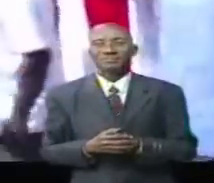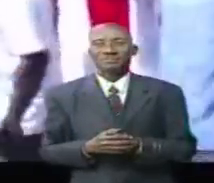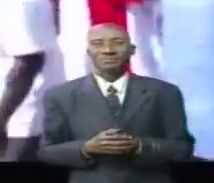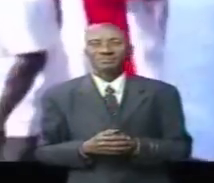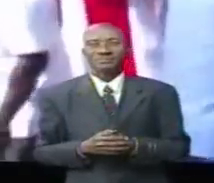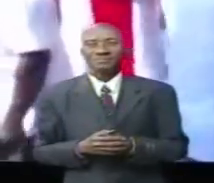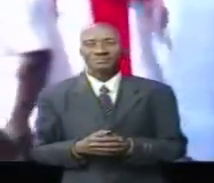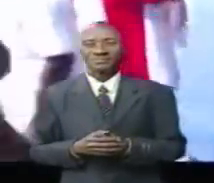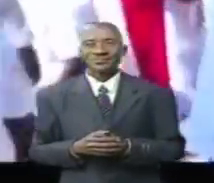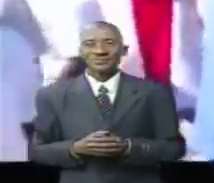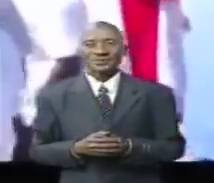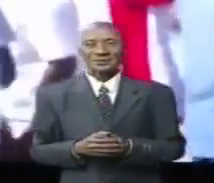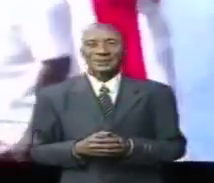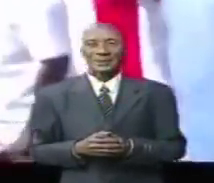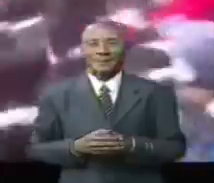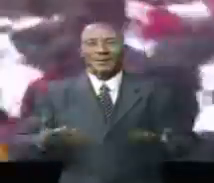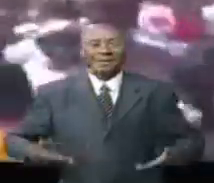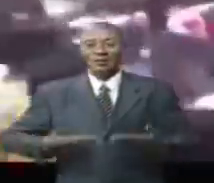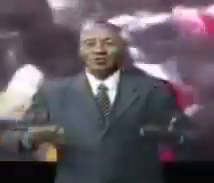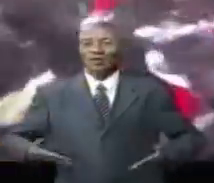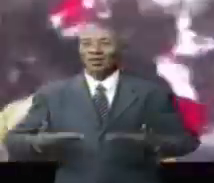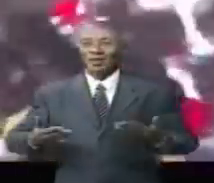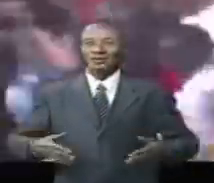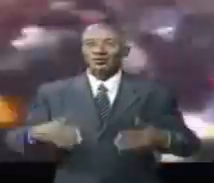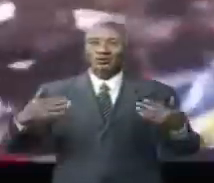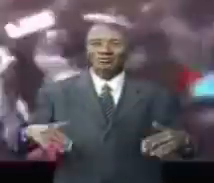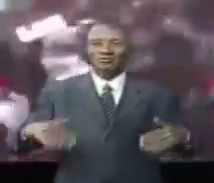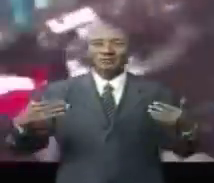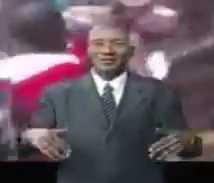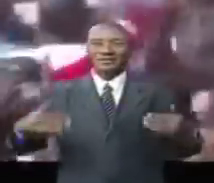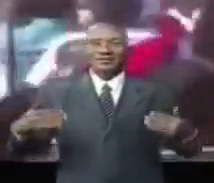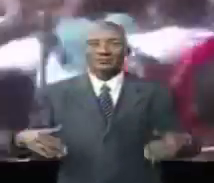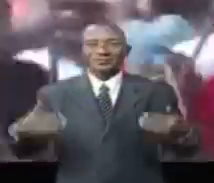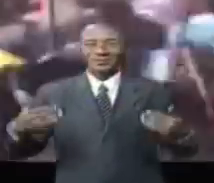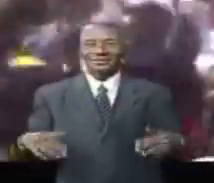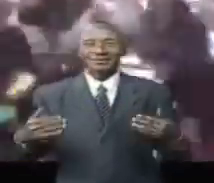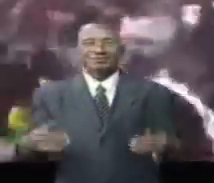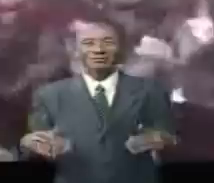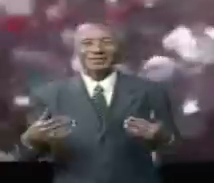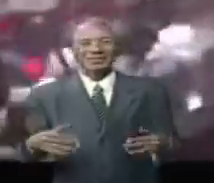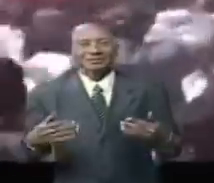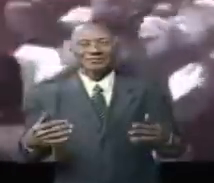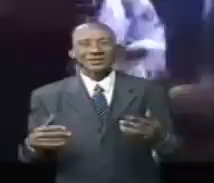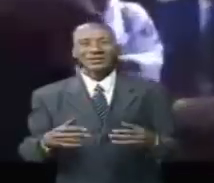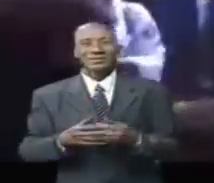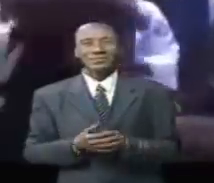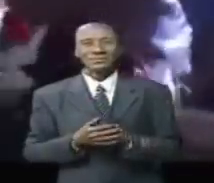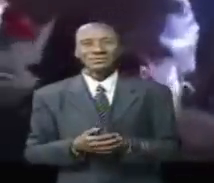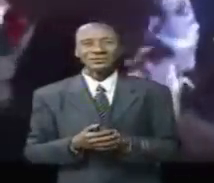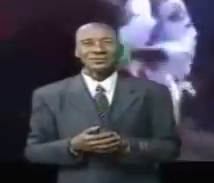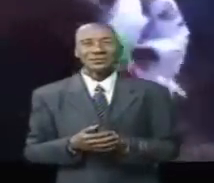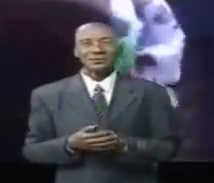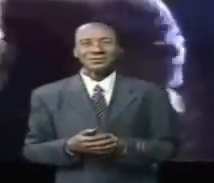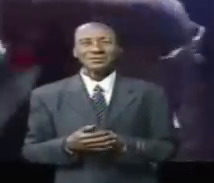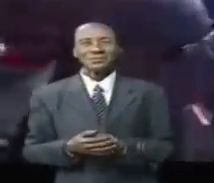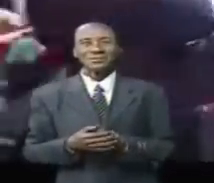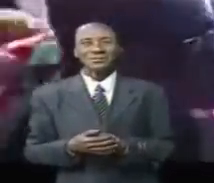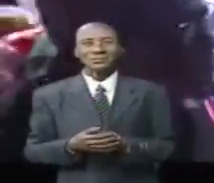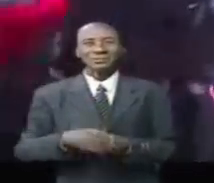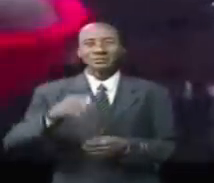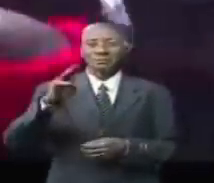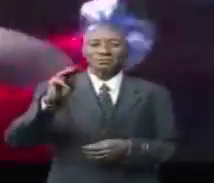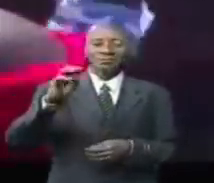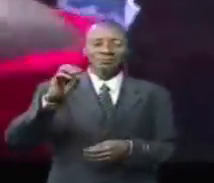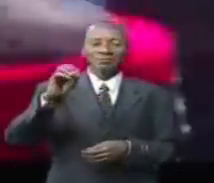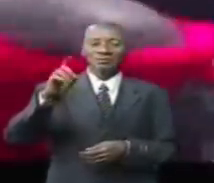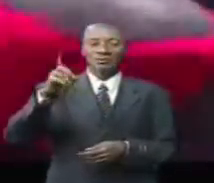L'ambiance est de fête ici au village Bunkeya dans le territoire de Lubudi. Différentes personnalités ont fait les déplacements pour communier avec